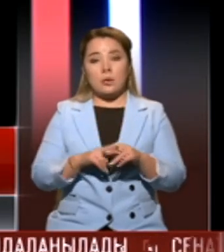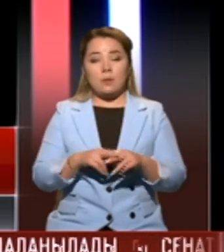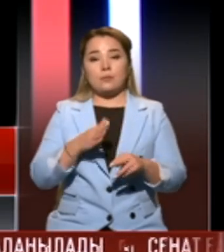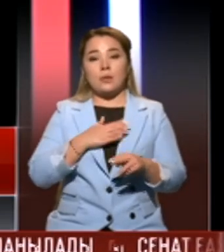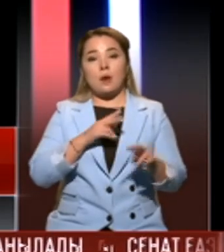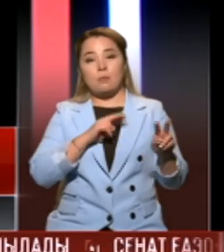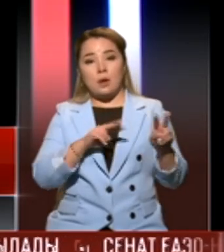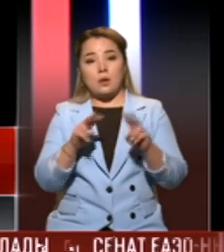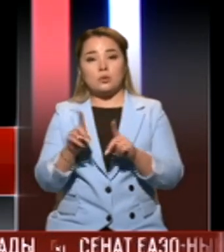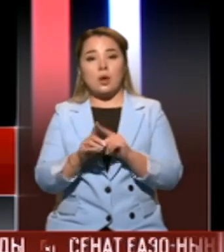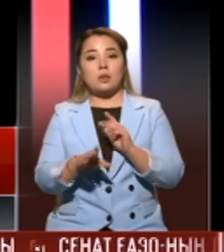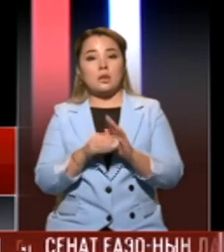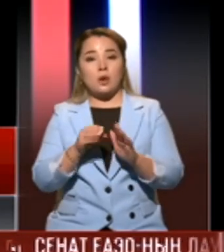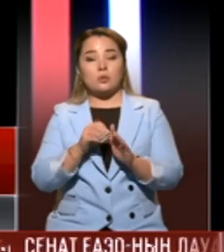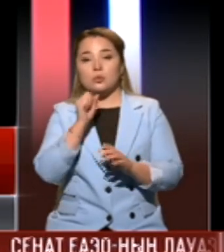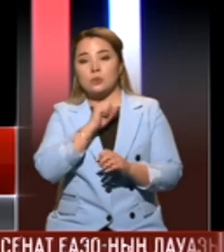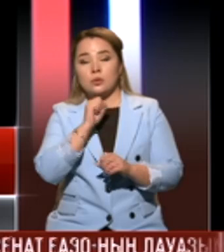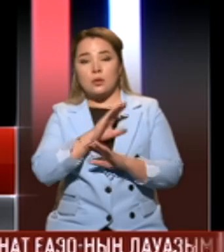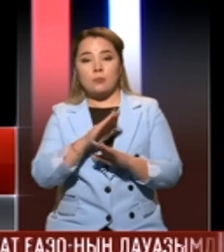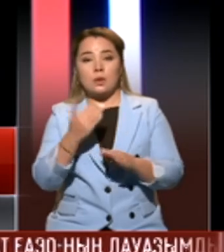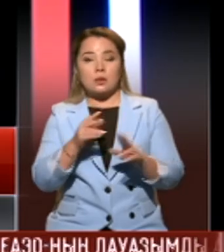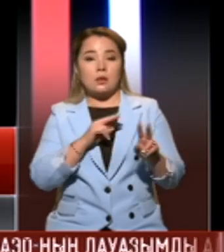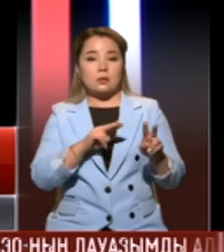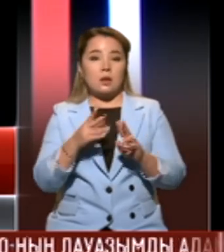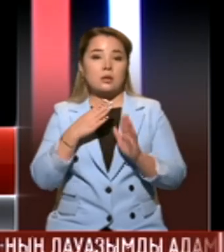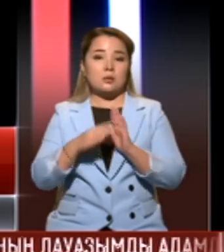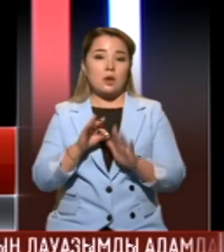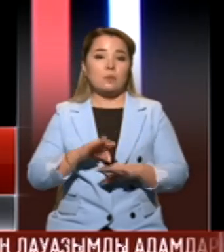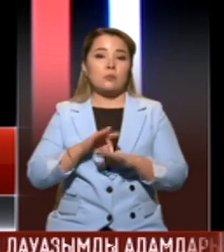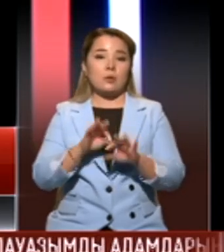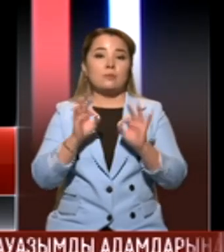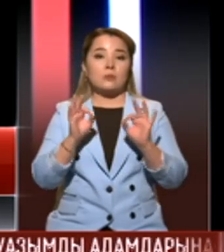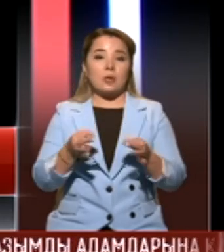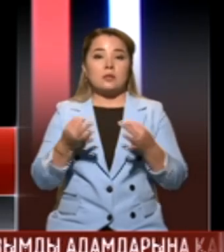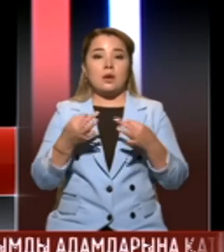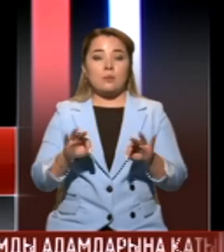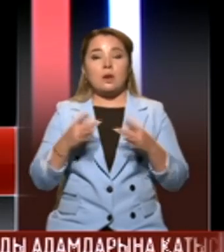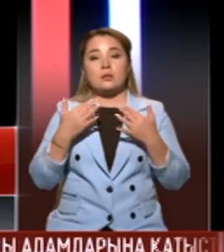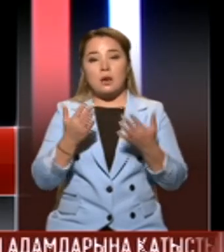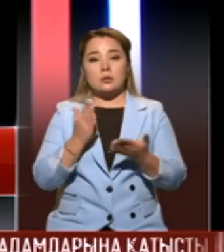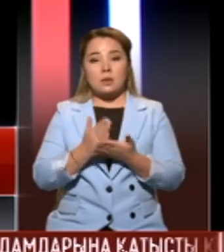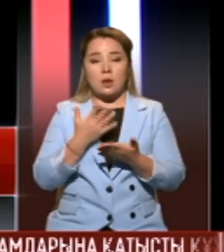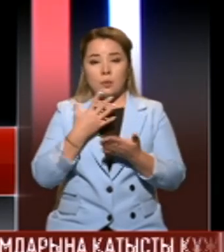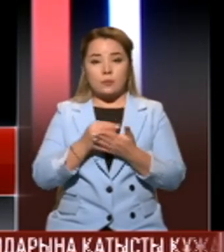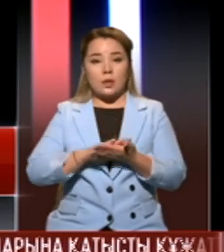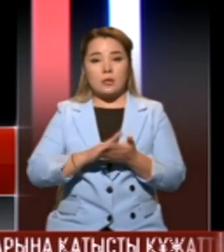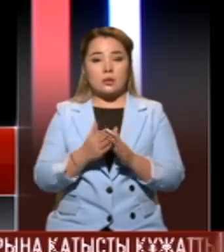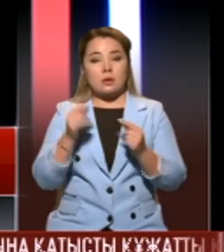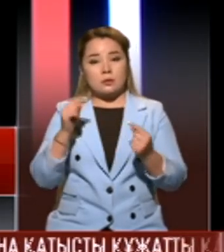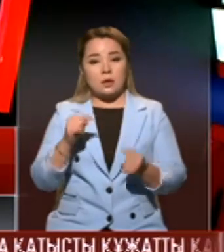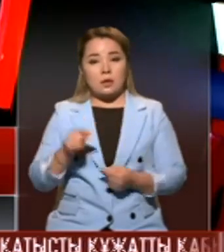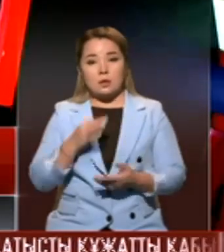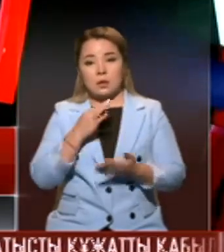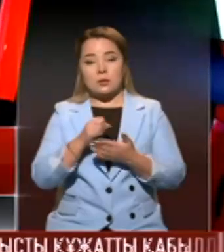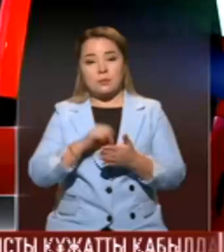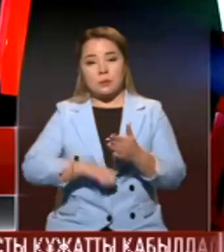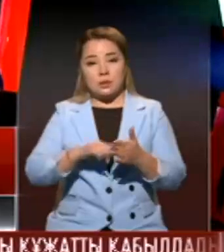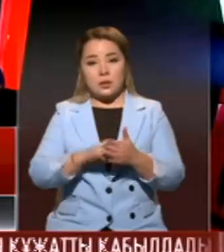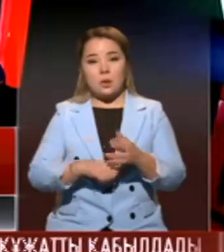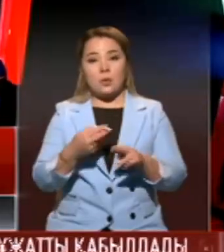Бізде бақылаушылар бұл дауыстың ұрланбауына немесе осы сайлау процесінің дұрыс өтуіне, демократиялық талаптарға сай өтуіне себепкер болады. Бұл жерде дос